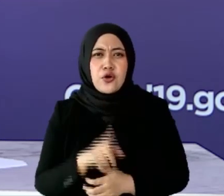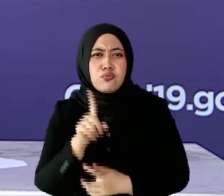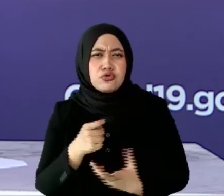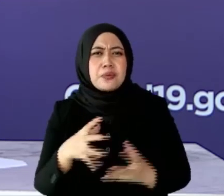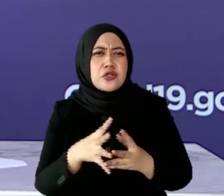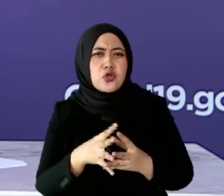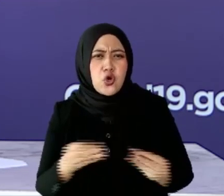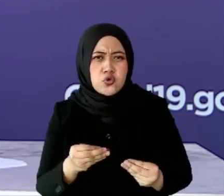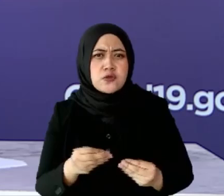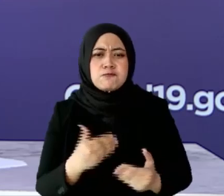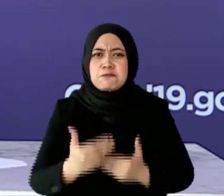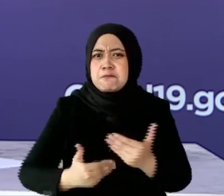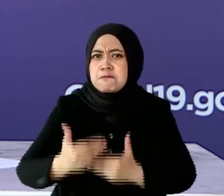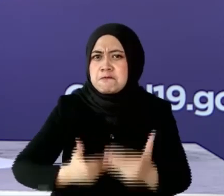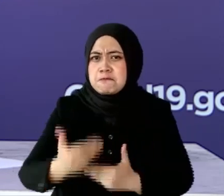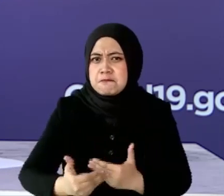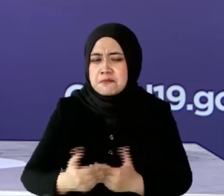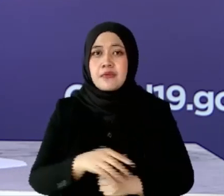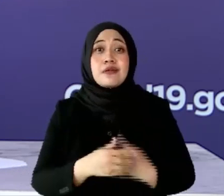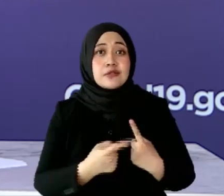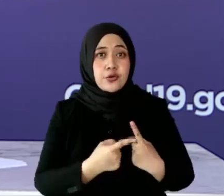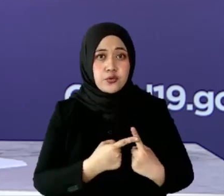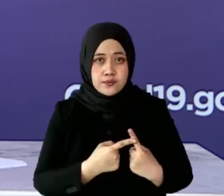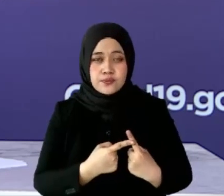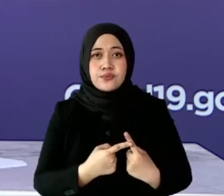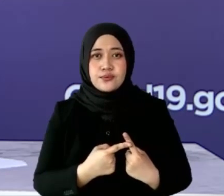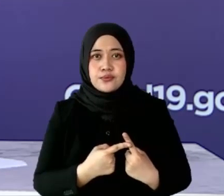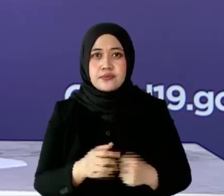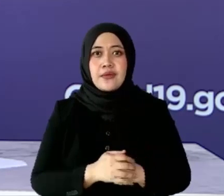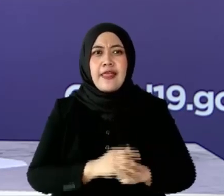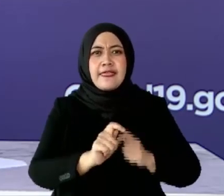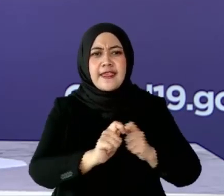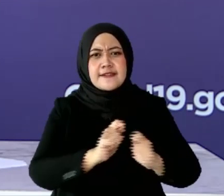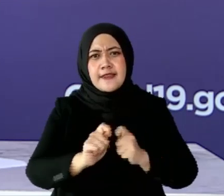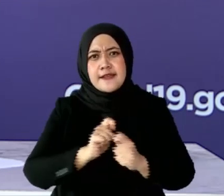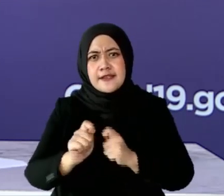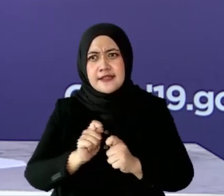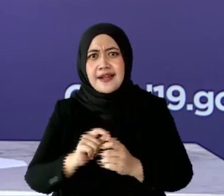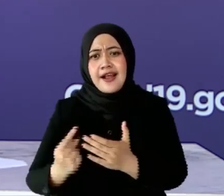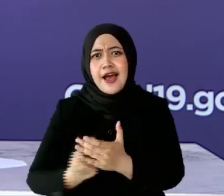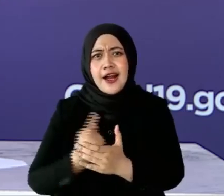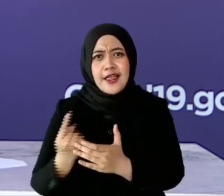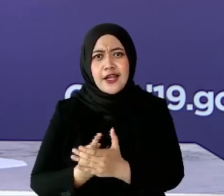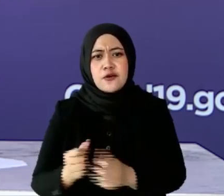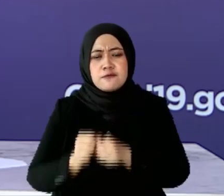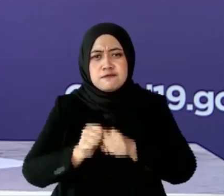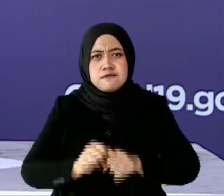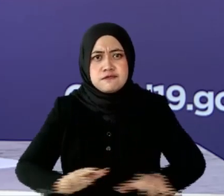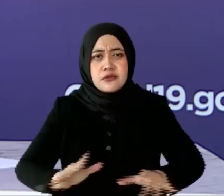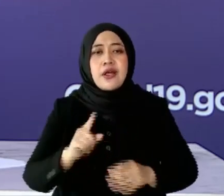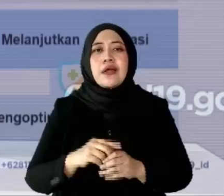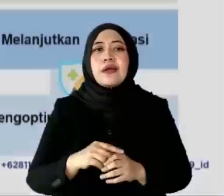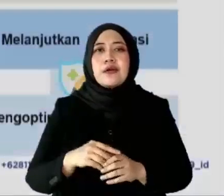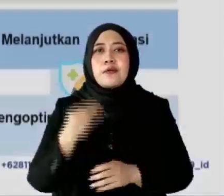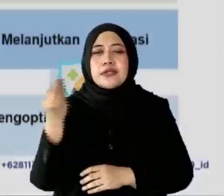beberapa solusi secara paralel, yaitu 1. Mengefektifkan testing dan karantina pelaku perjalanan